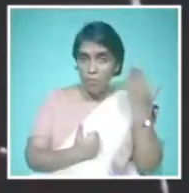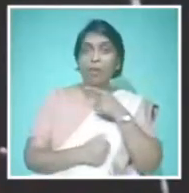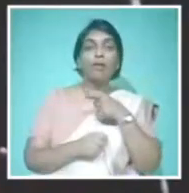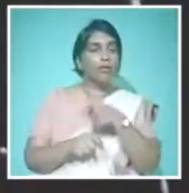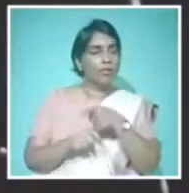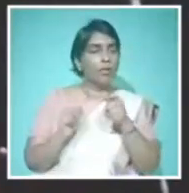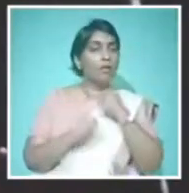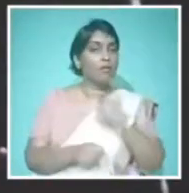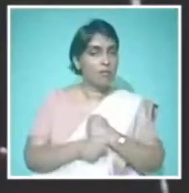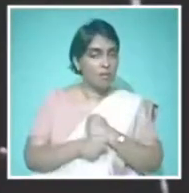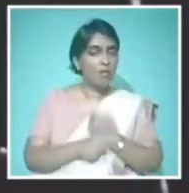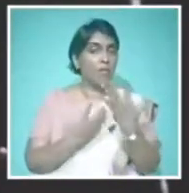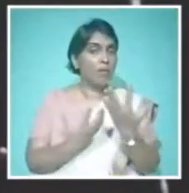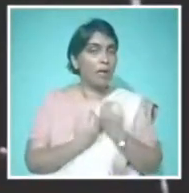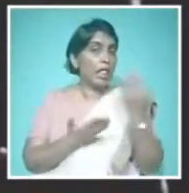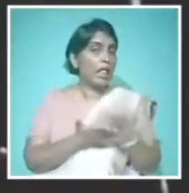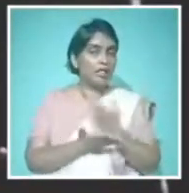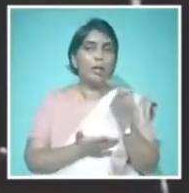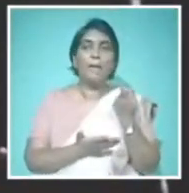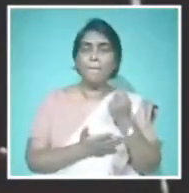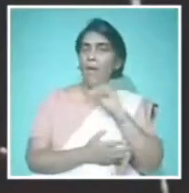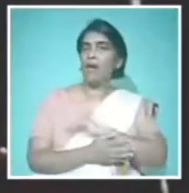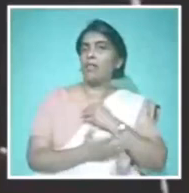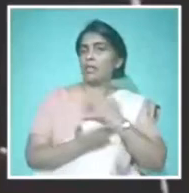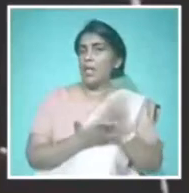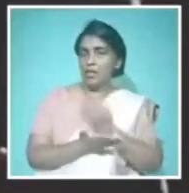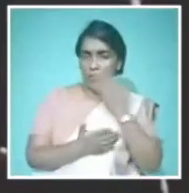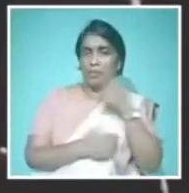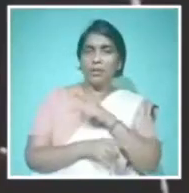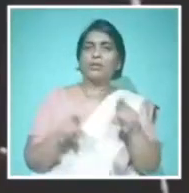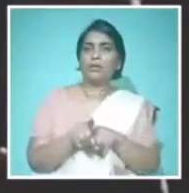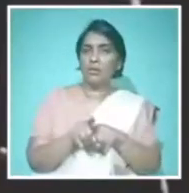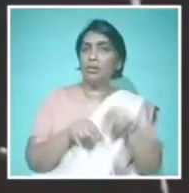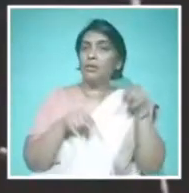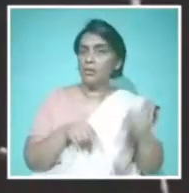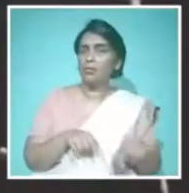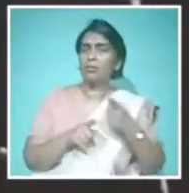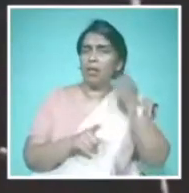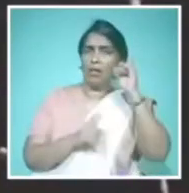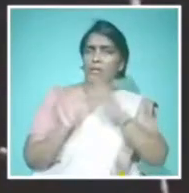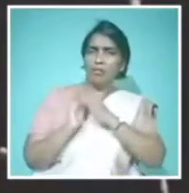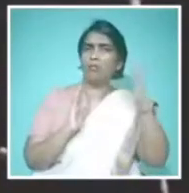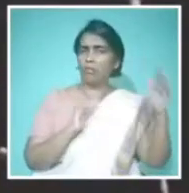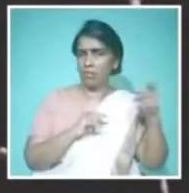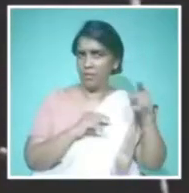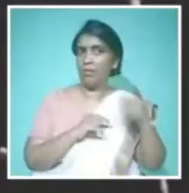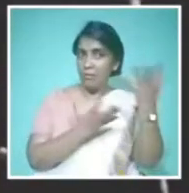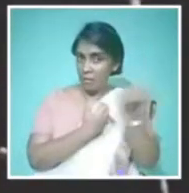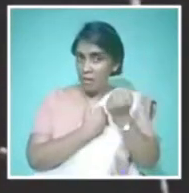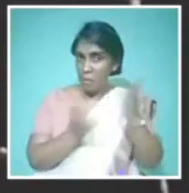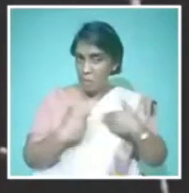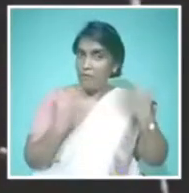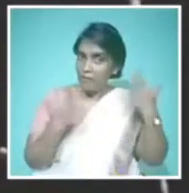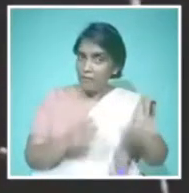Eking, rajye itu himiwe itu lebih itu ada kami tuh kerana pulang. Insa, make pramada kerana ini. Award kerana kanda kini